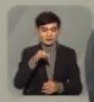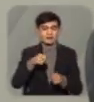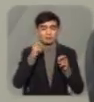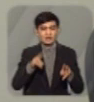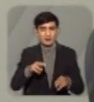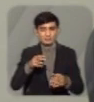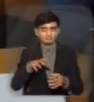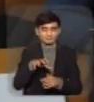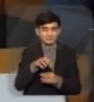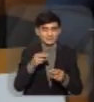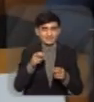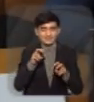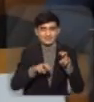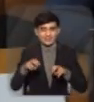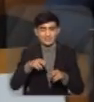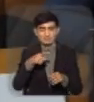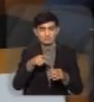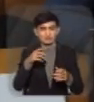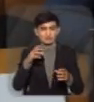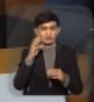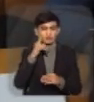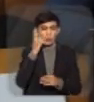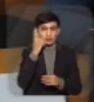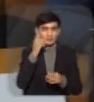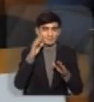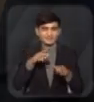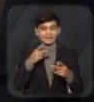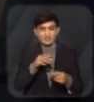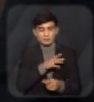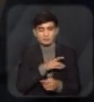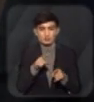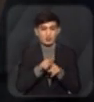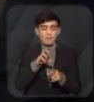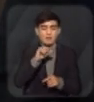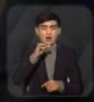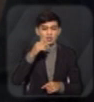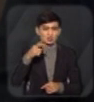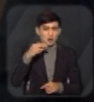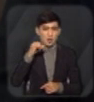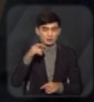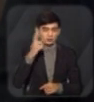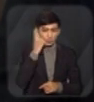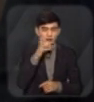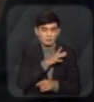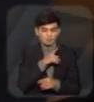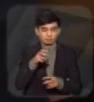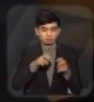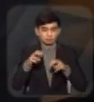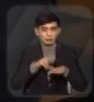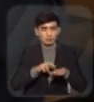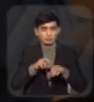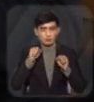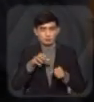специального оборудования, которое определяет местонахождение мобильного телефона. У Багдаулета Умирхана был смартфон, но вместо этого